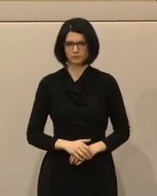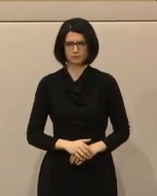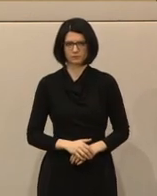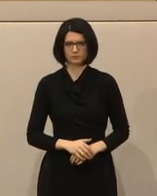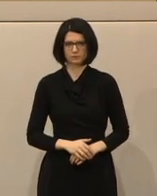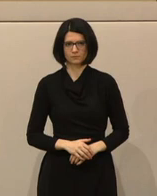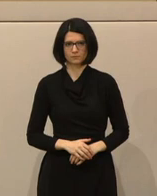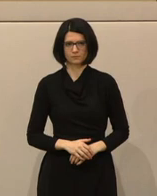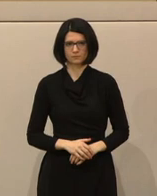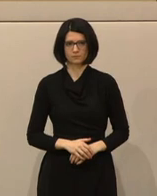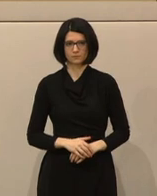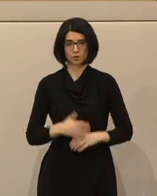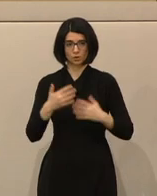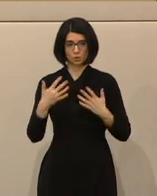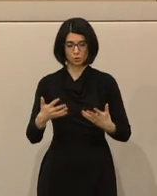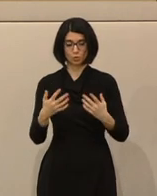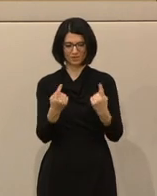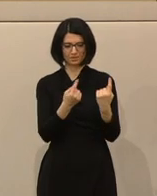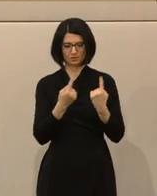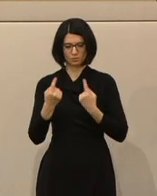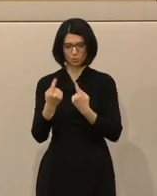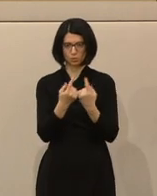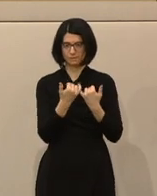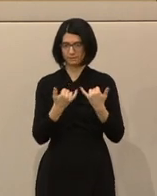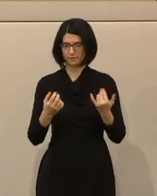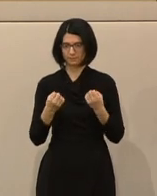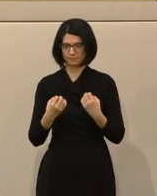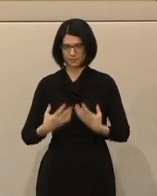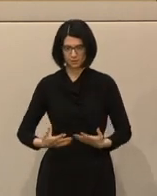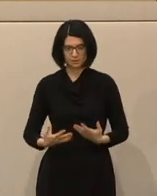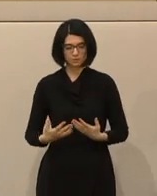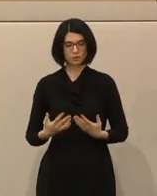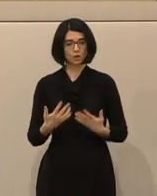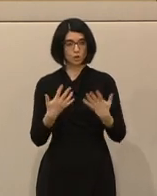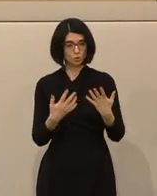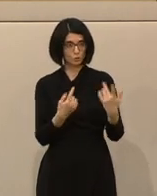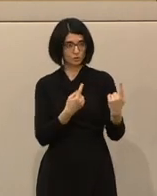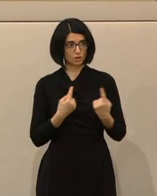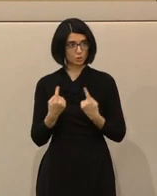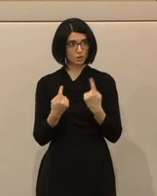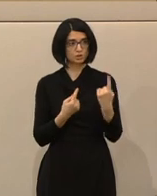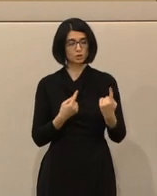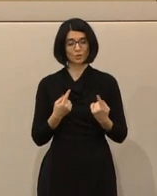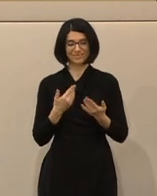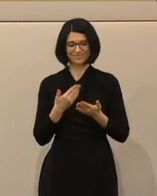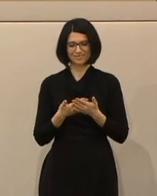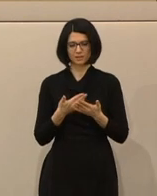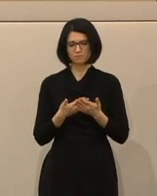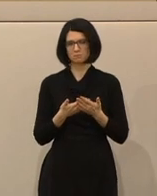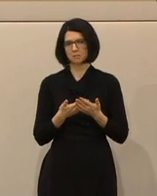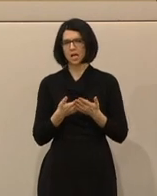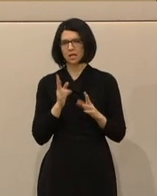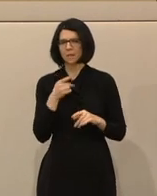diese Situation wurde herbeigeführt durch etwas, was man die Arroganz